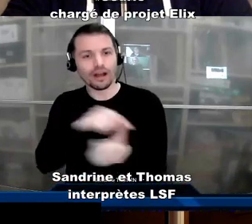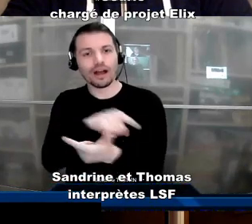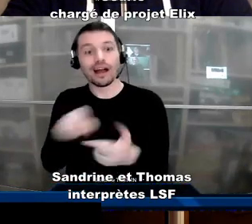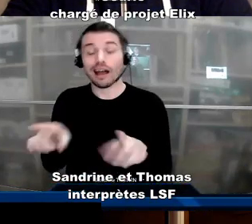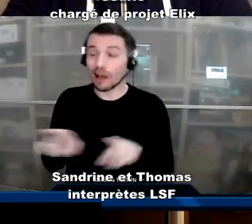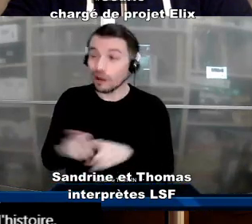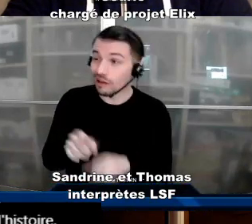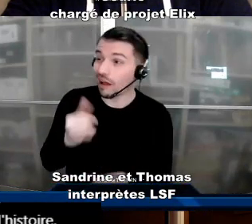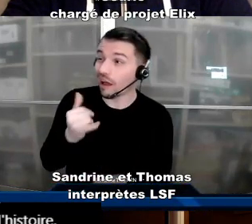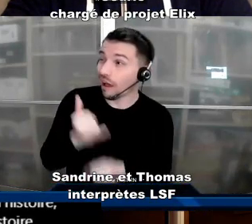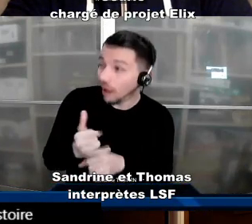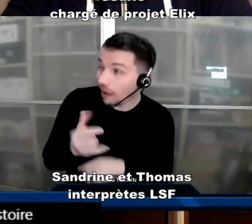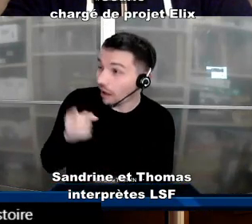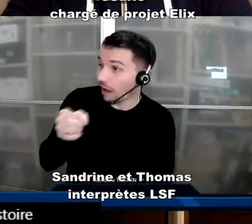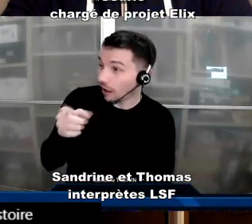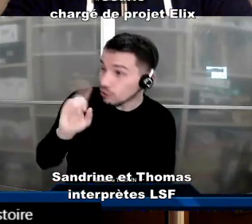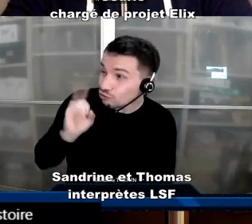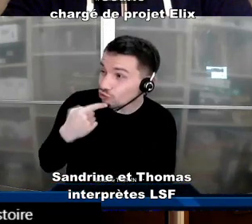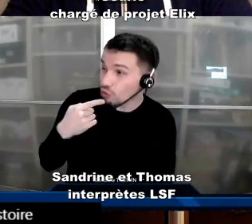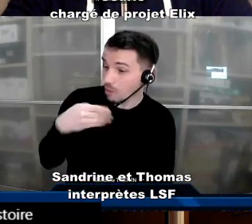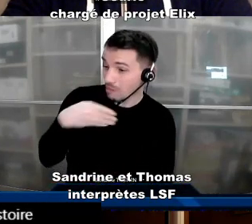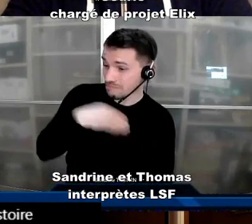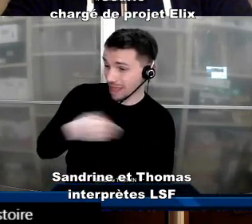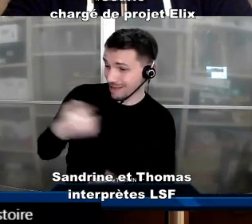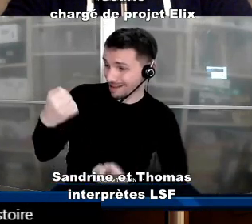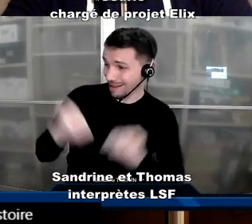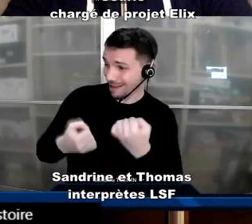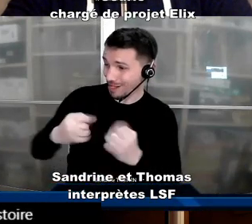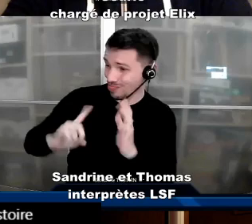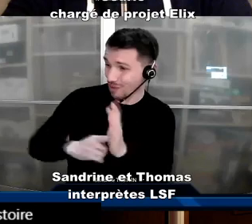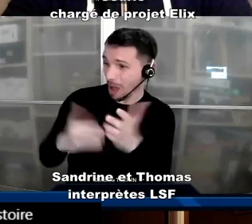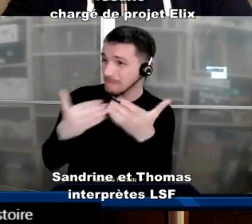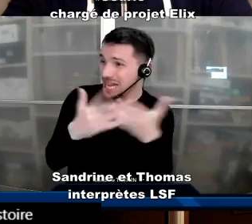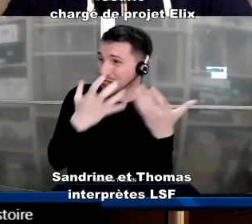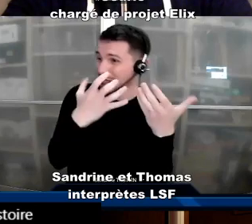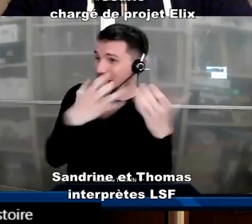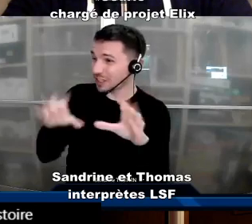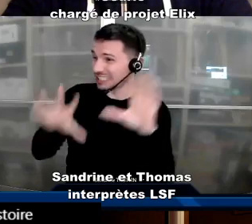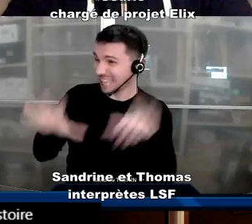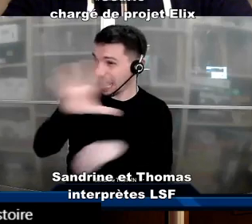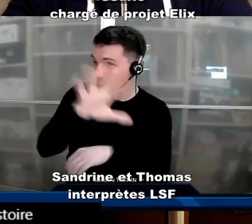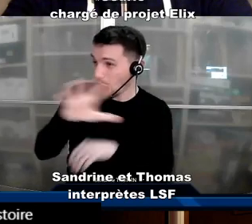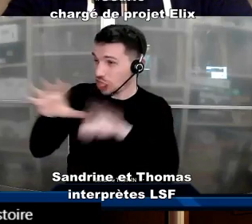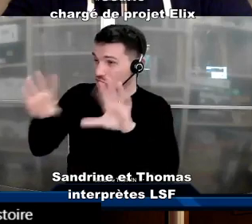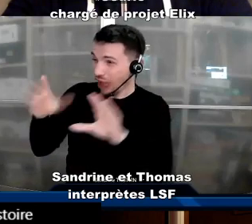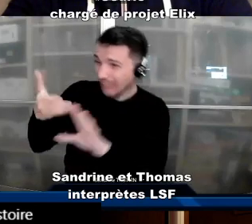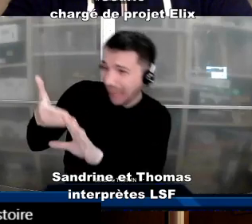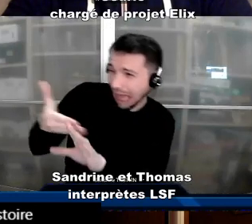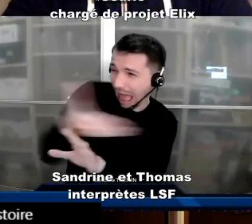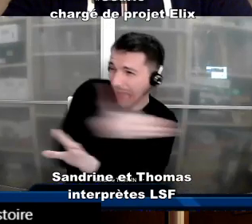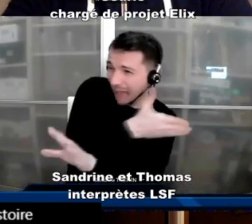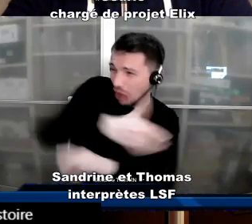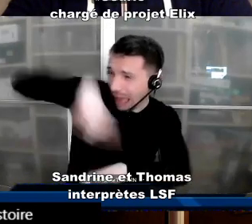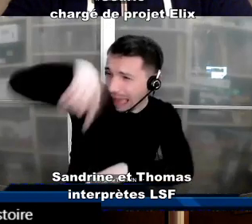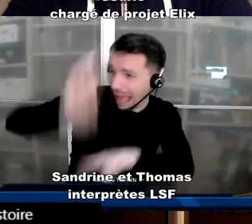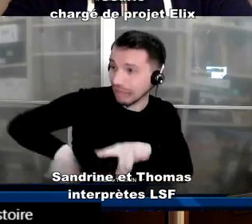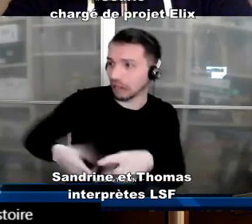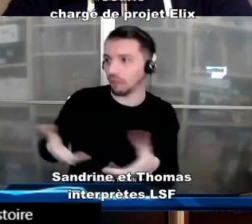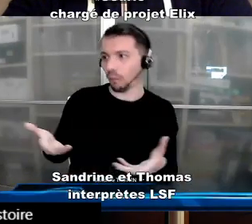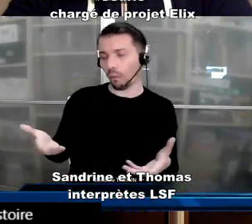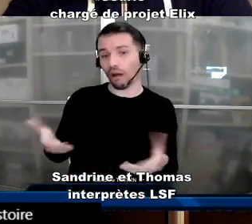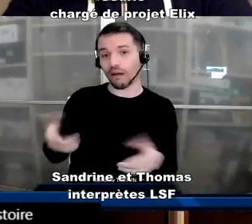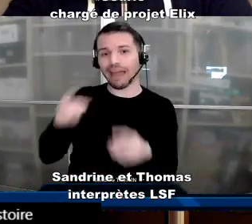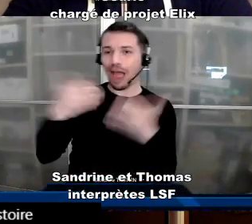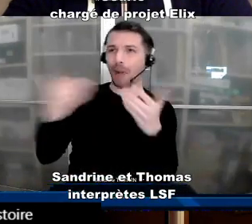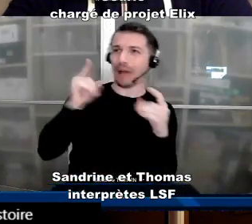en fait, le permis de conduire, les personnes sourdes, c'est 1959, c'est pas avant, quoi. Et donc se dire aux États-Unis pendant ce temps-là il se